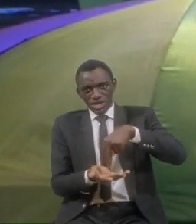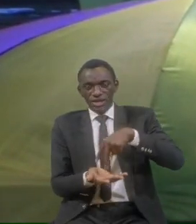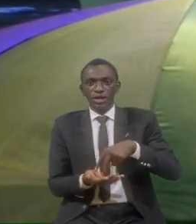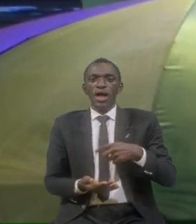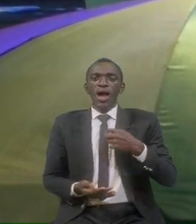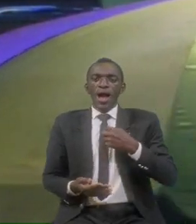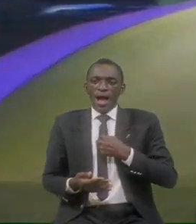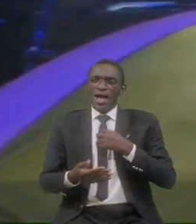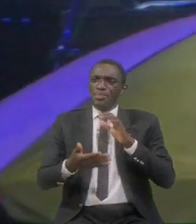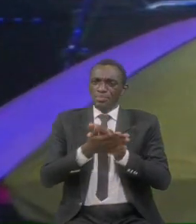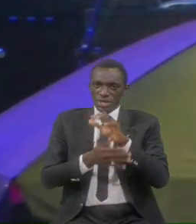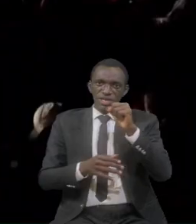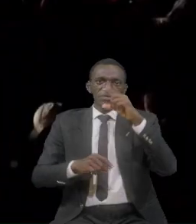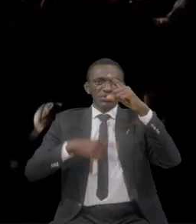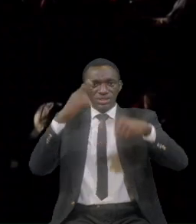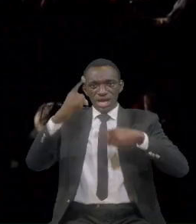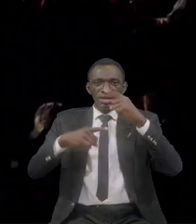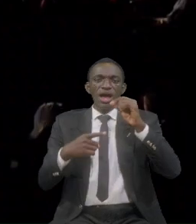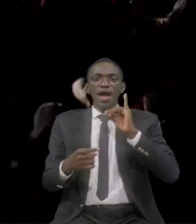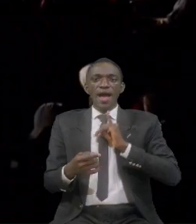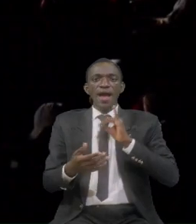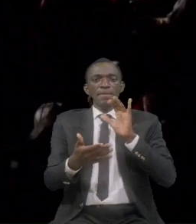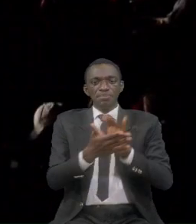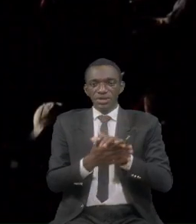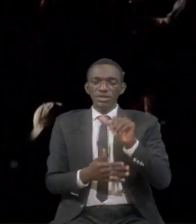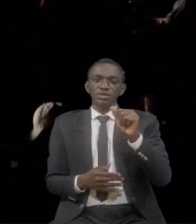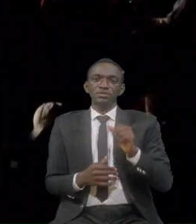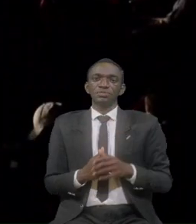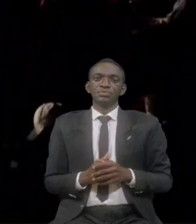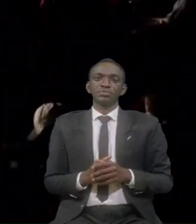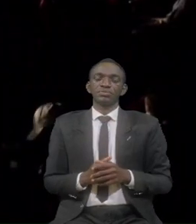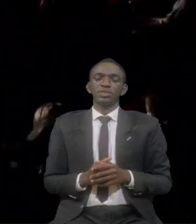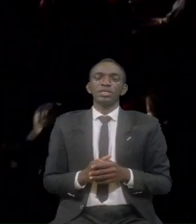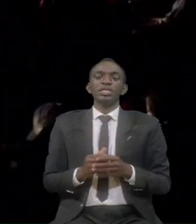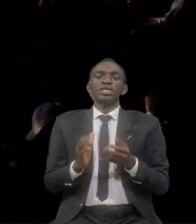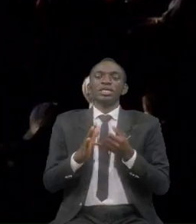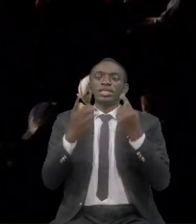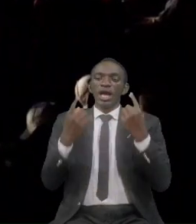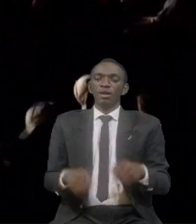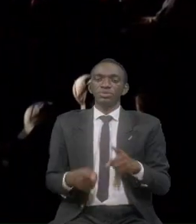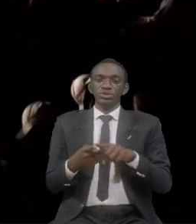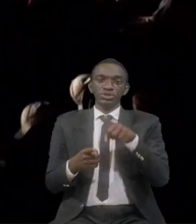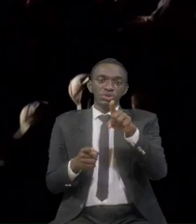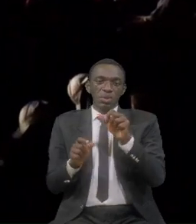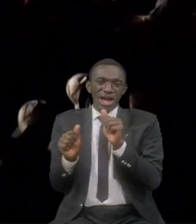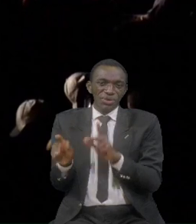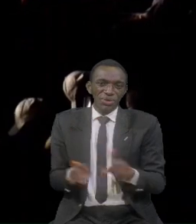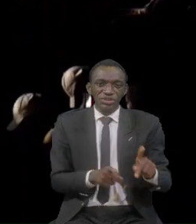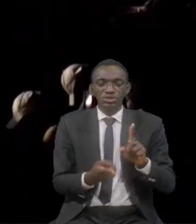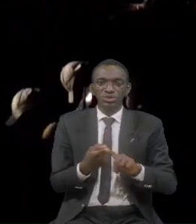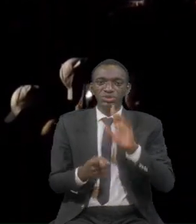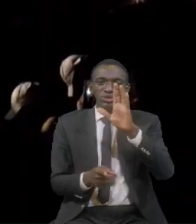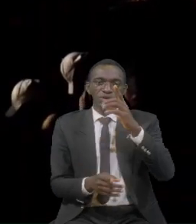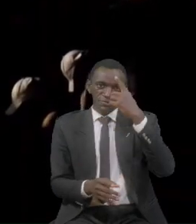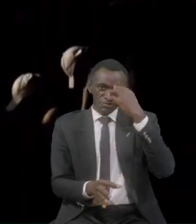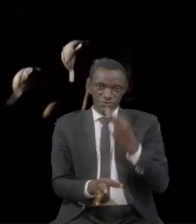believe. Nagatuo ako. Be it unto you according to your faith. Himuon ka na sa Dios sumala sa imong